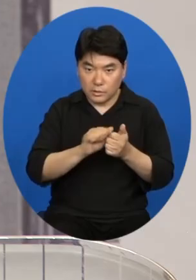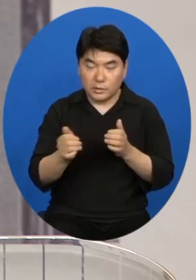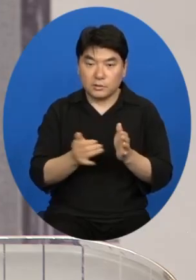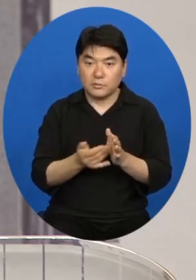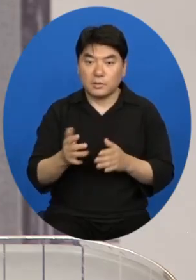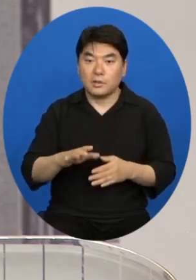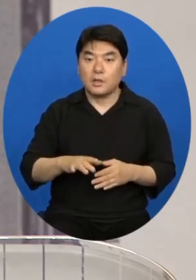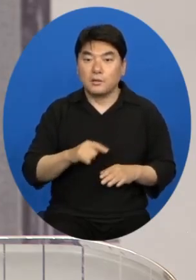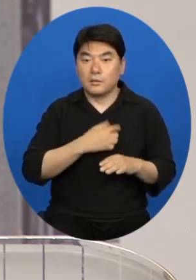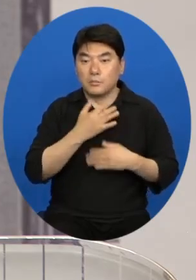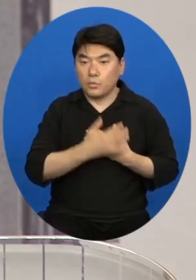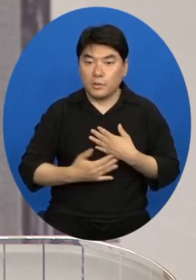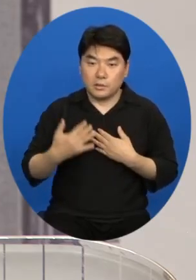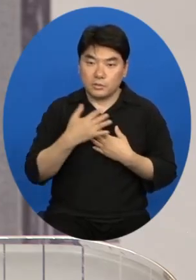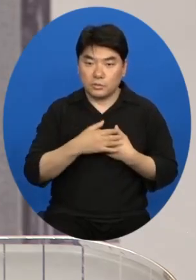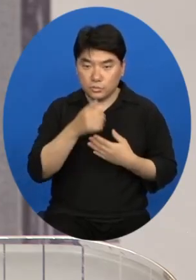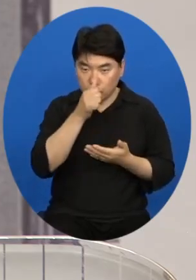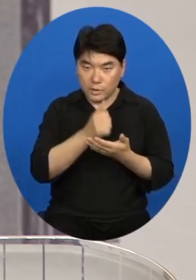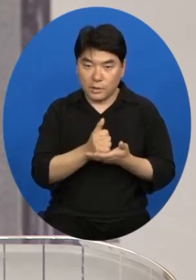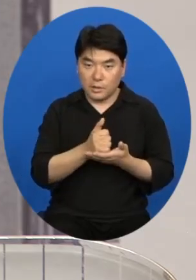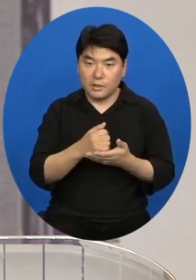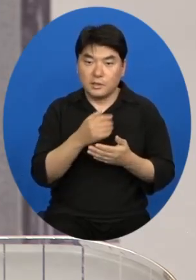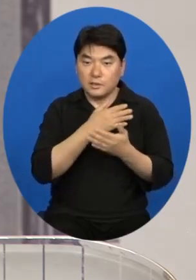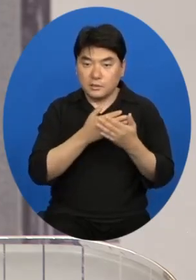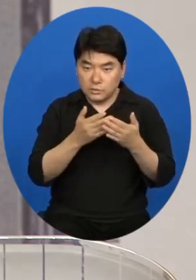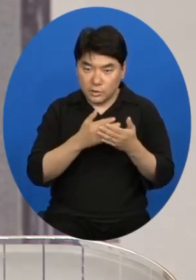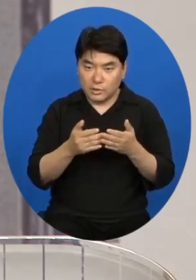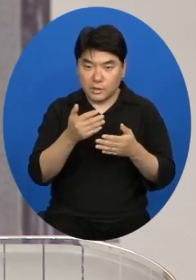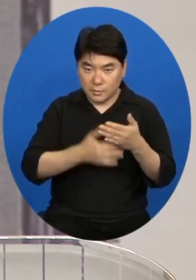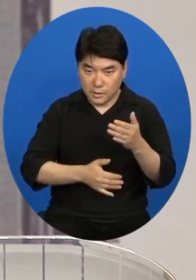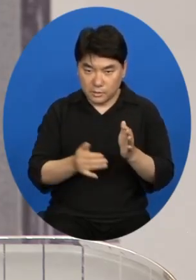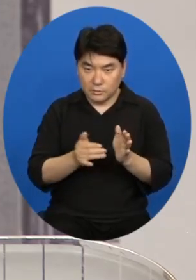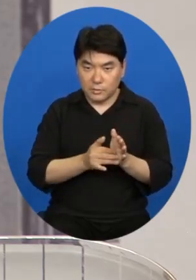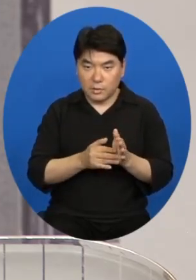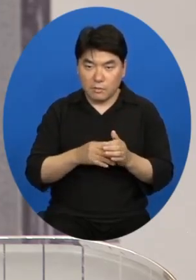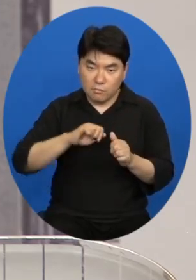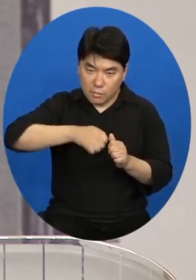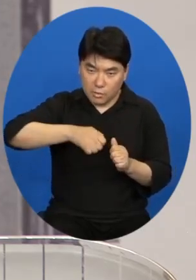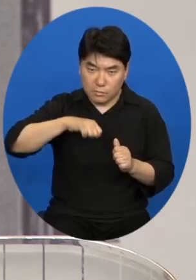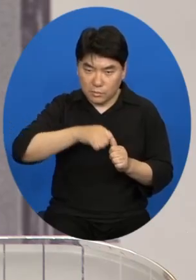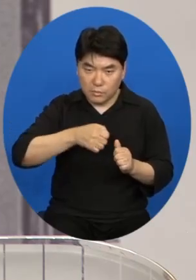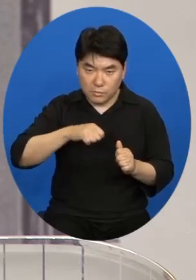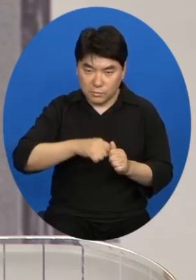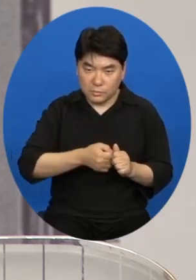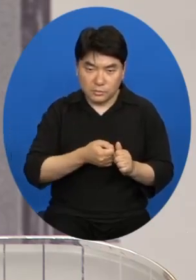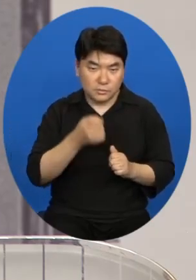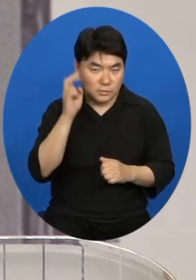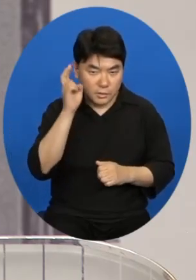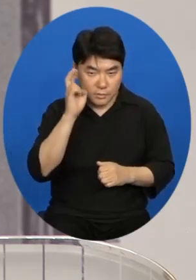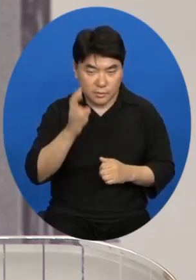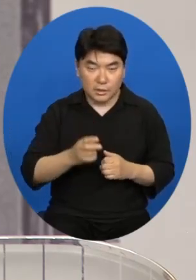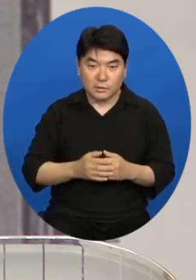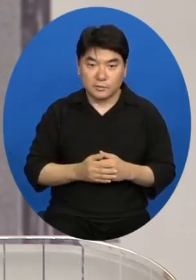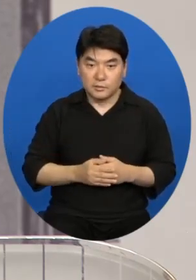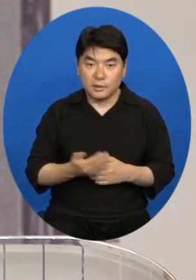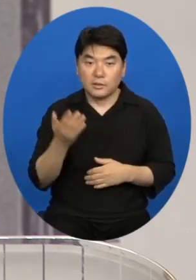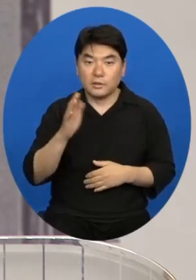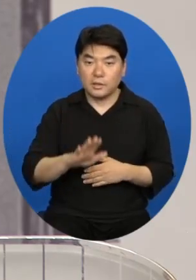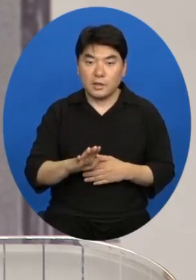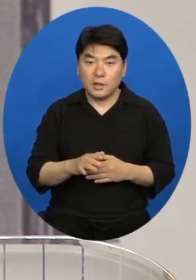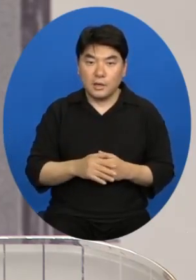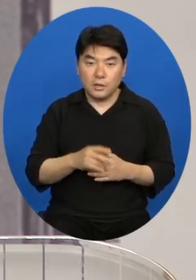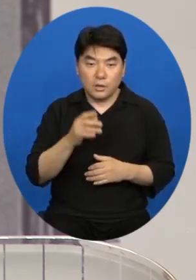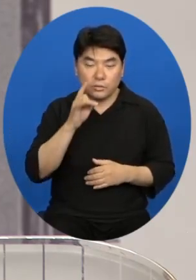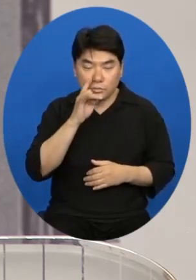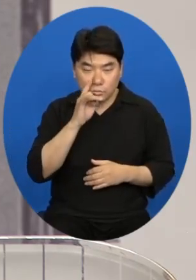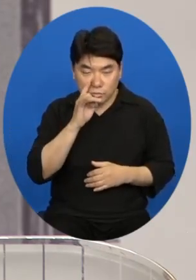죄의 흔적들이 남아있어요. 제가 낙태했던 죄에 대한 벌을 받는 것이라 생각합니다. 그러나 목사님